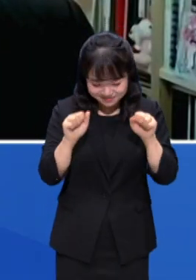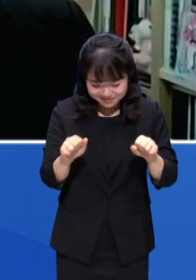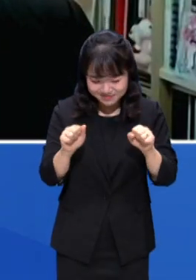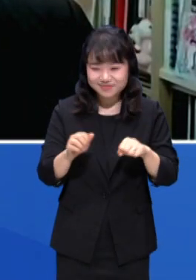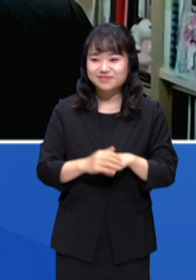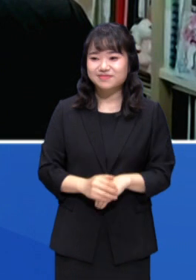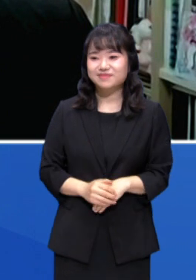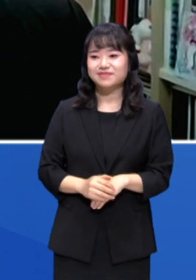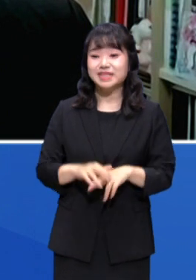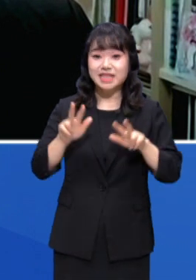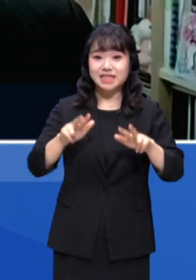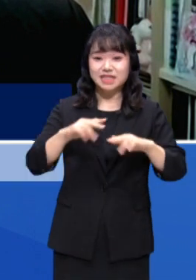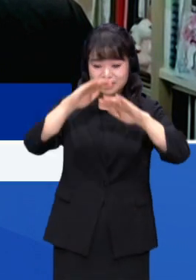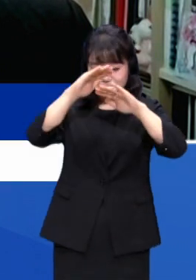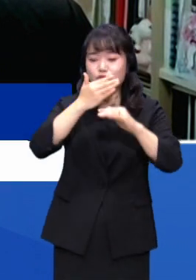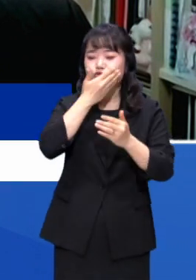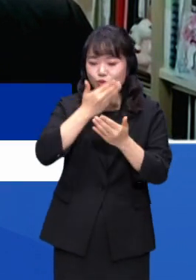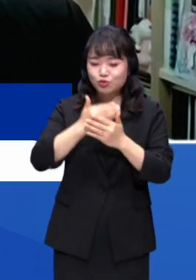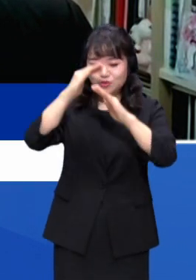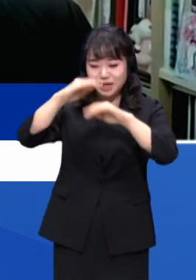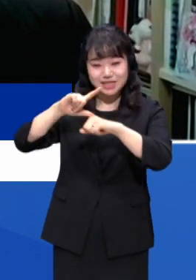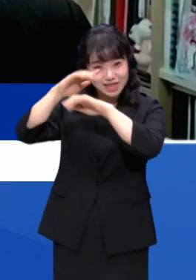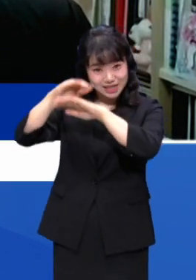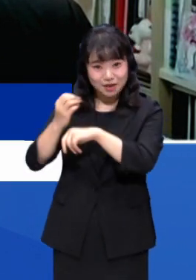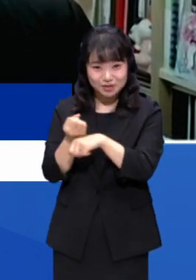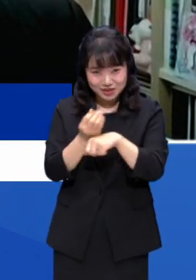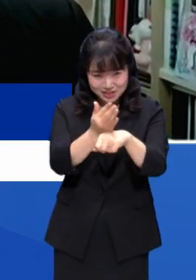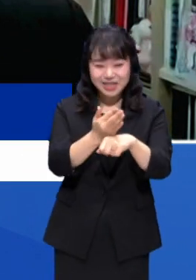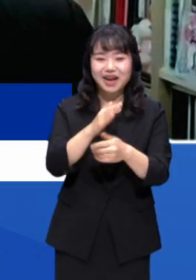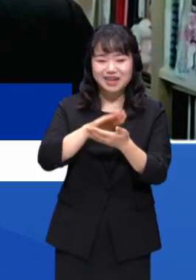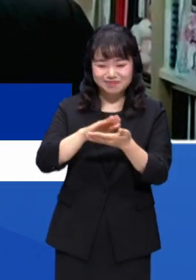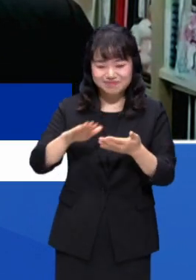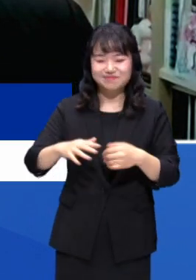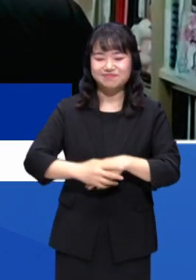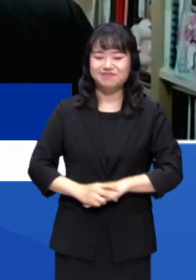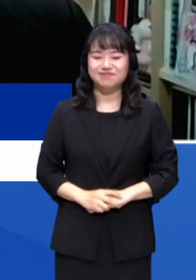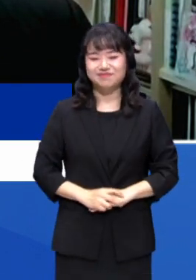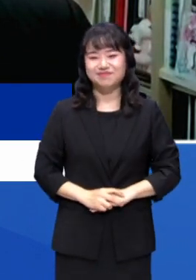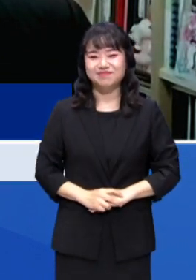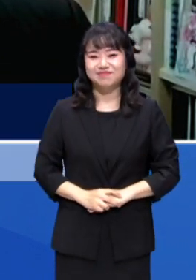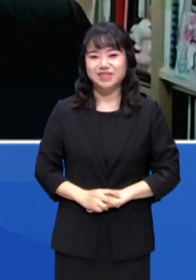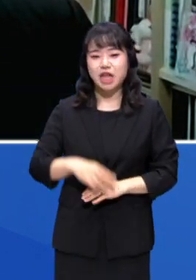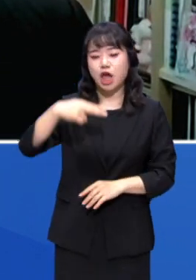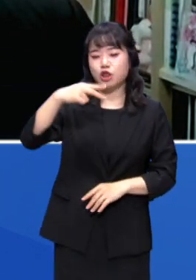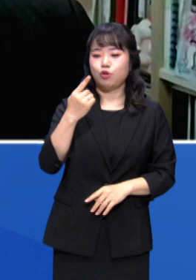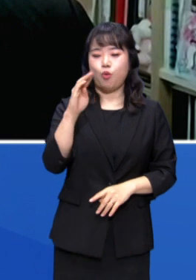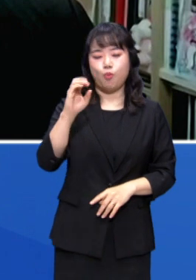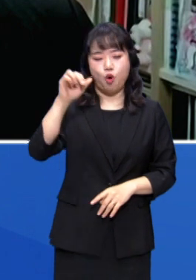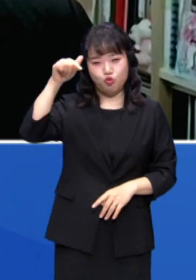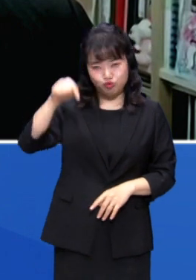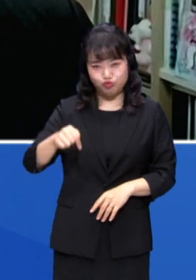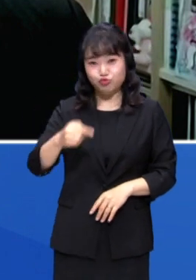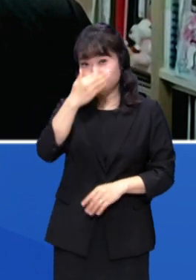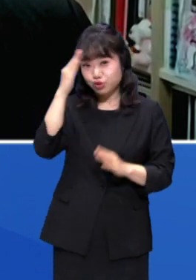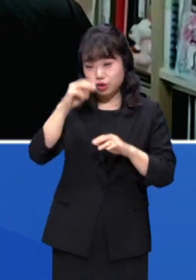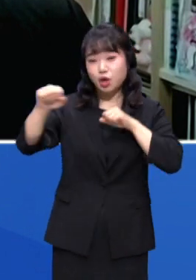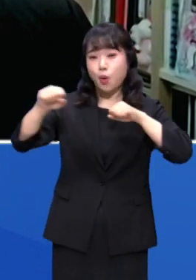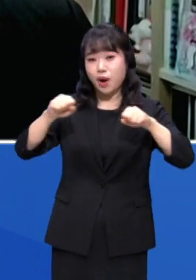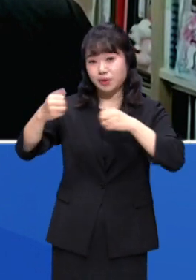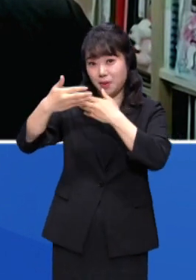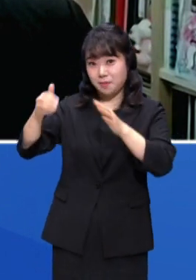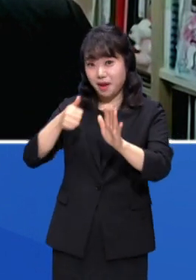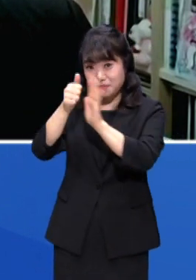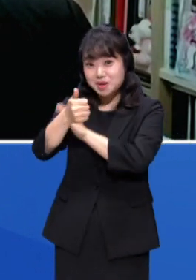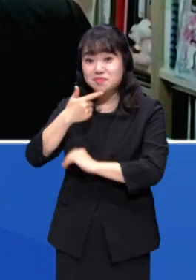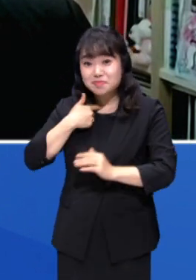안녕하세요. 지금의 소중함을 전하는 김민영입니다. 네, 반갑습니다. 도봉구에 자리한 청년 활동 공간들을